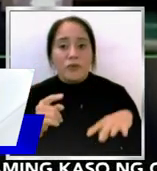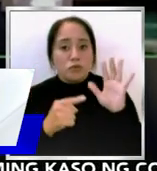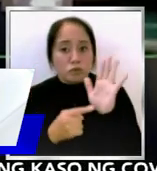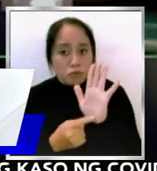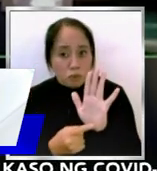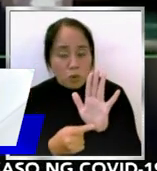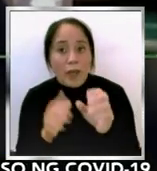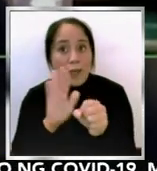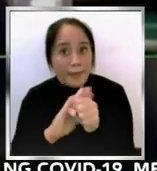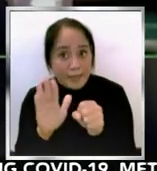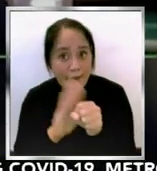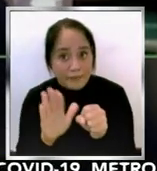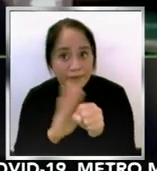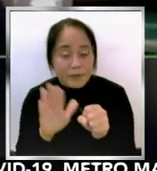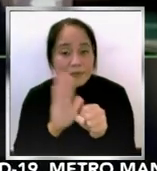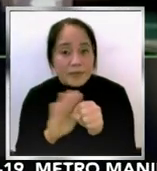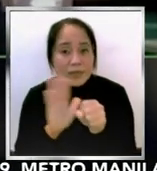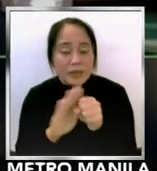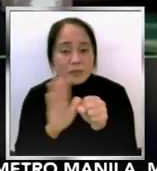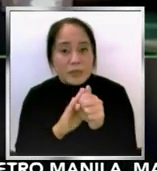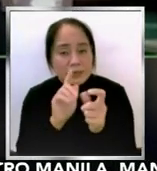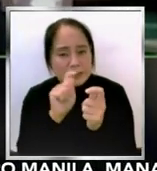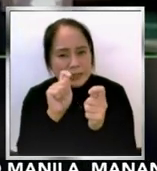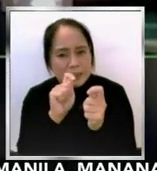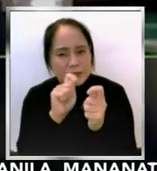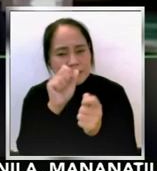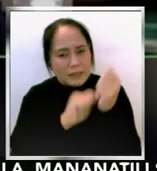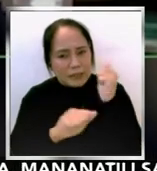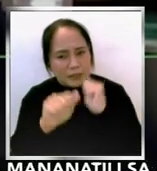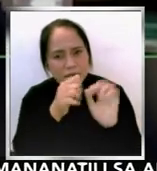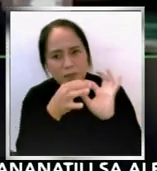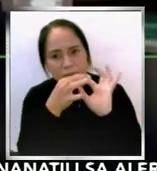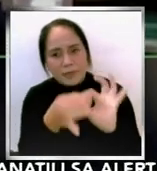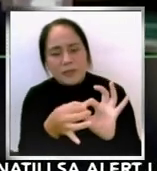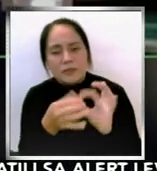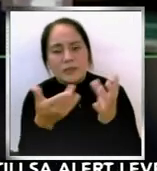sufficient scientific basis para mag-take ng a